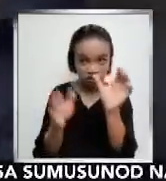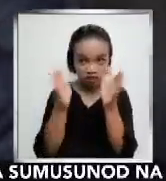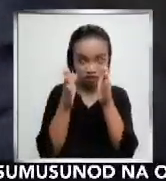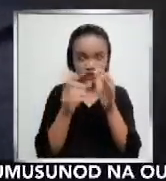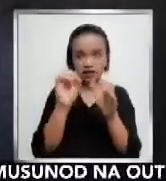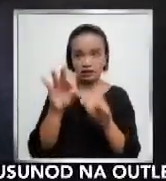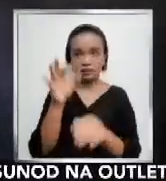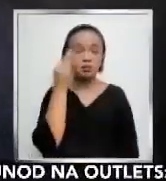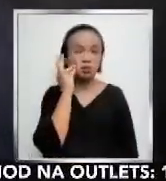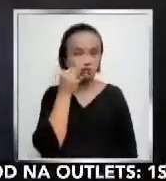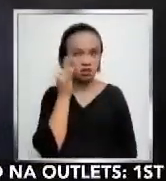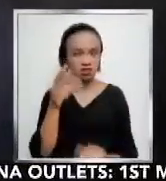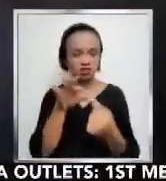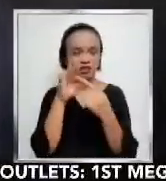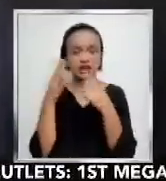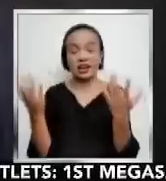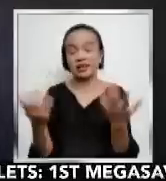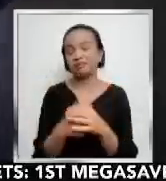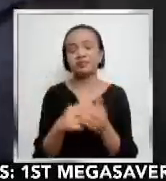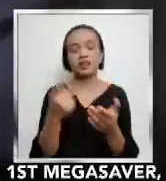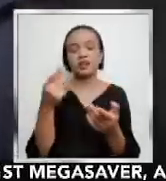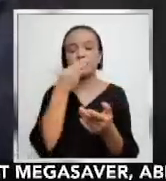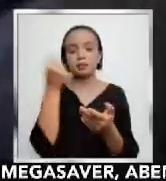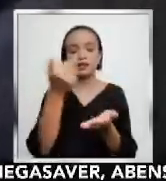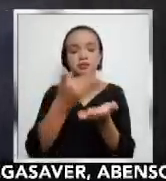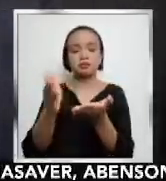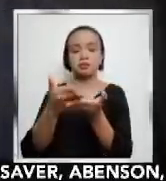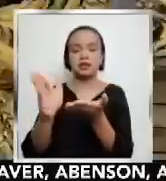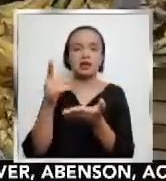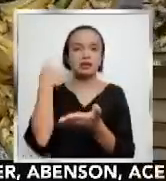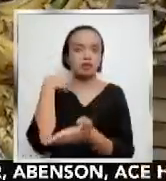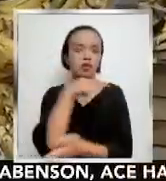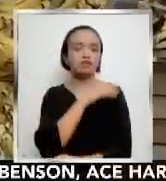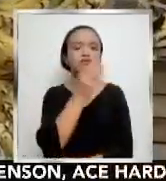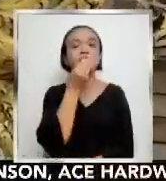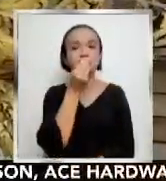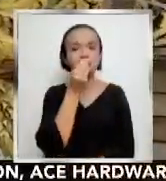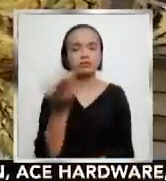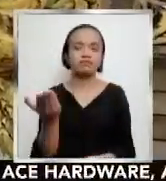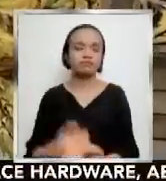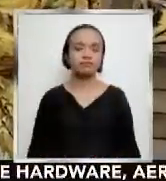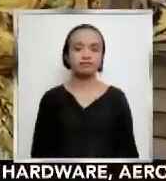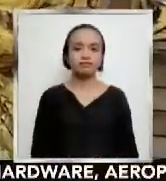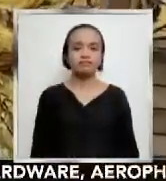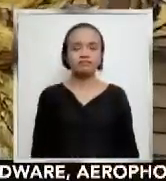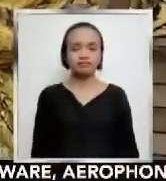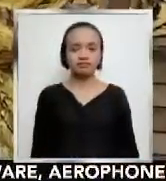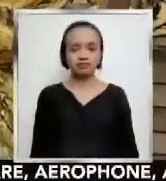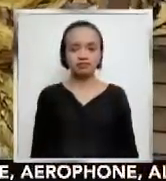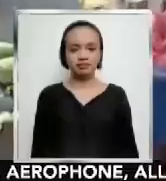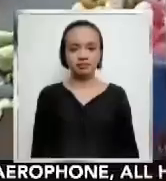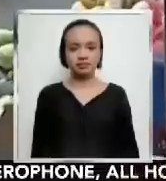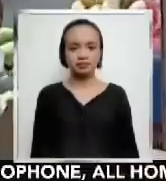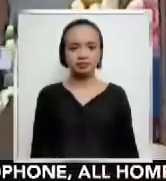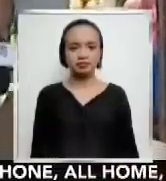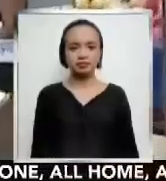prutas, bili ko na lang po ng makain namin bigas. Para sa GMA Integrated News,